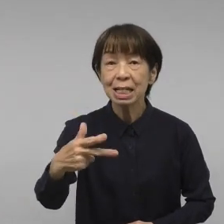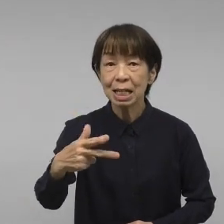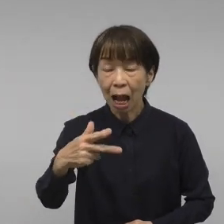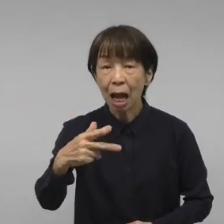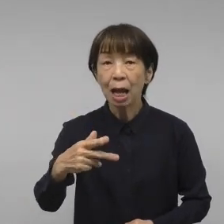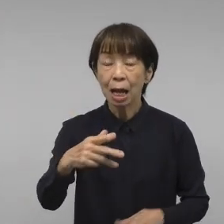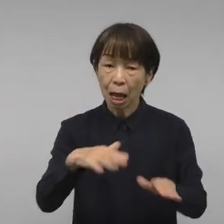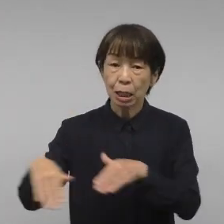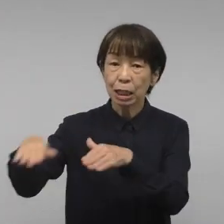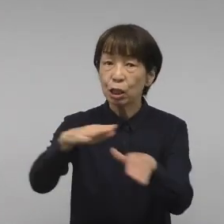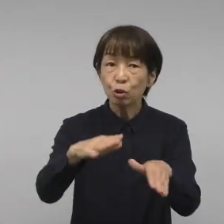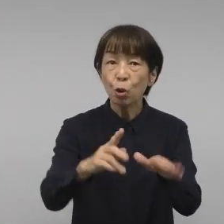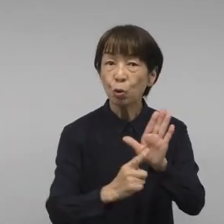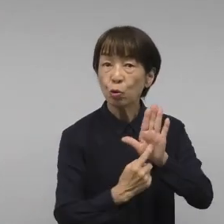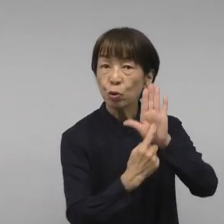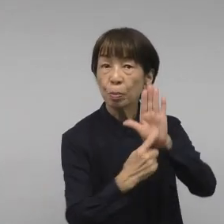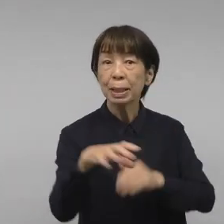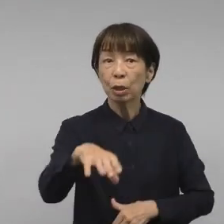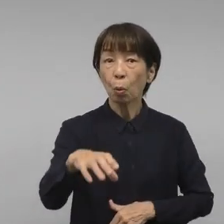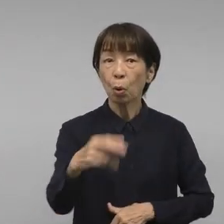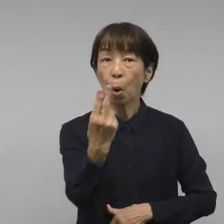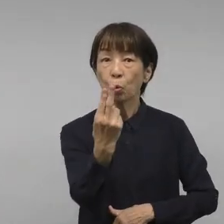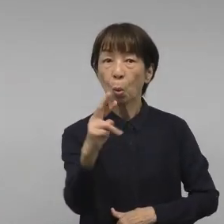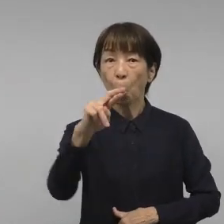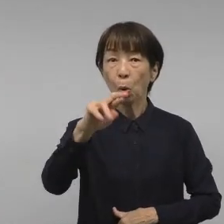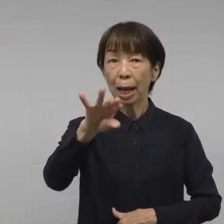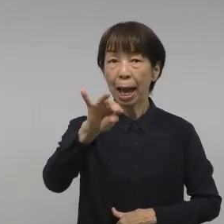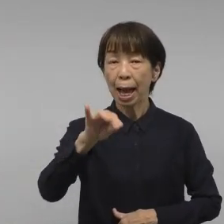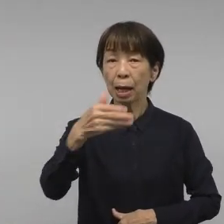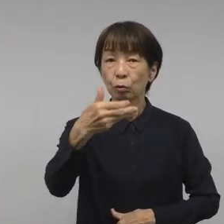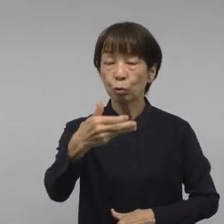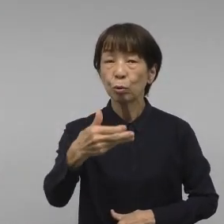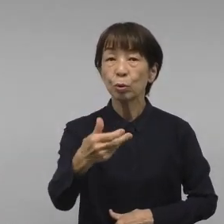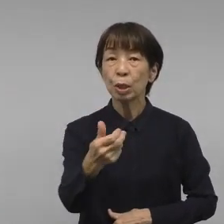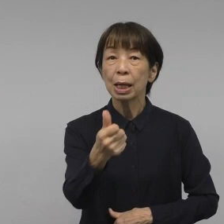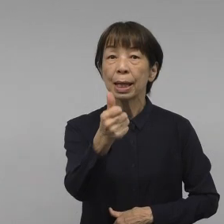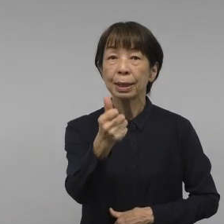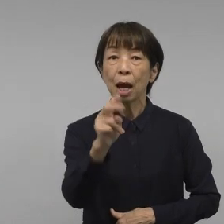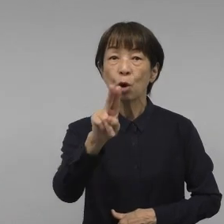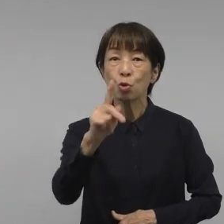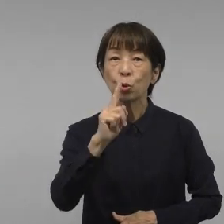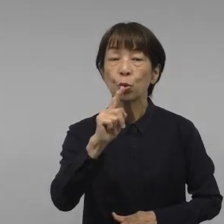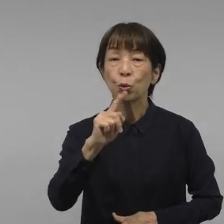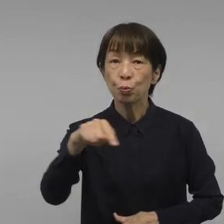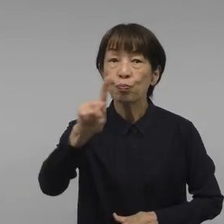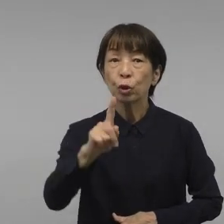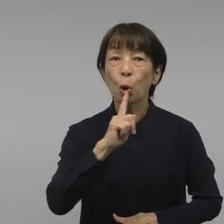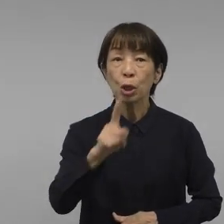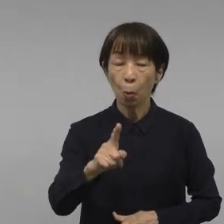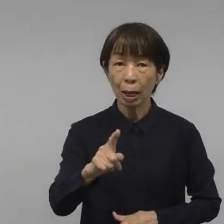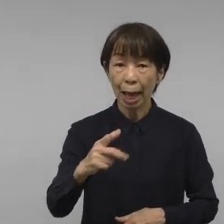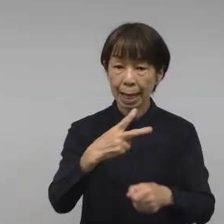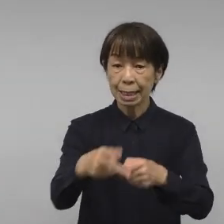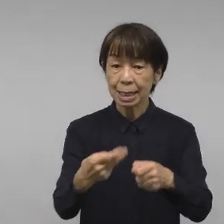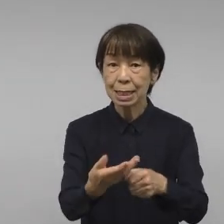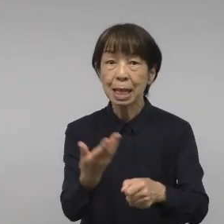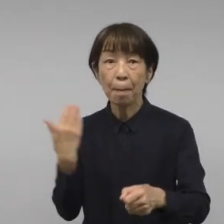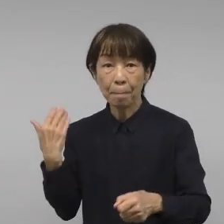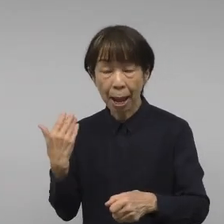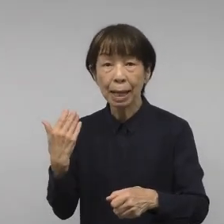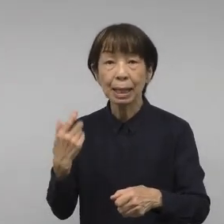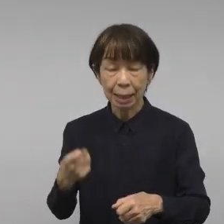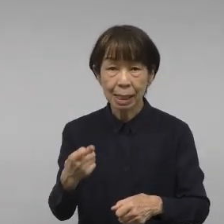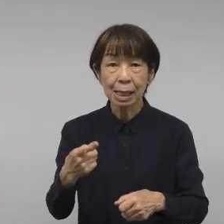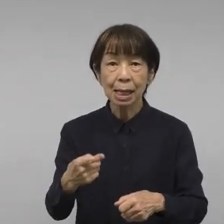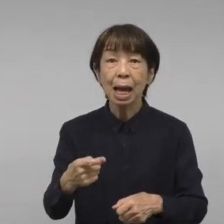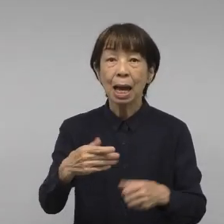ですね、トラックタウンというふうな言われ方をするというふうなことでありまして、とりわけ2年前の7月に、初のアメリカ